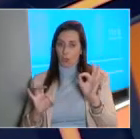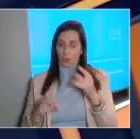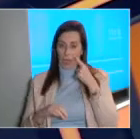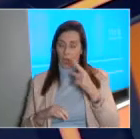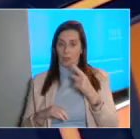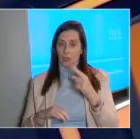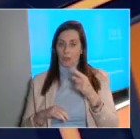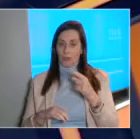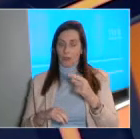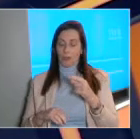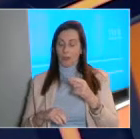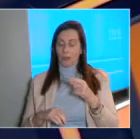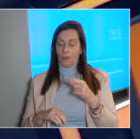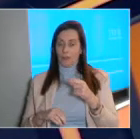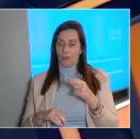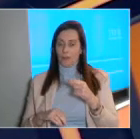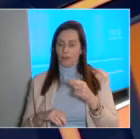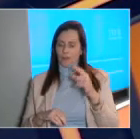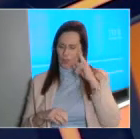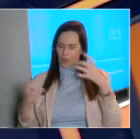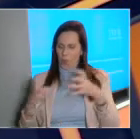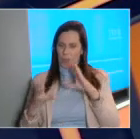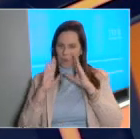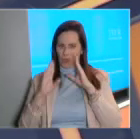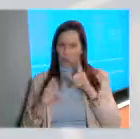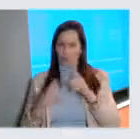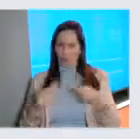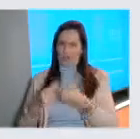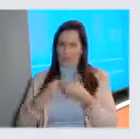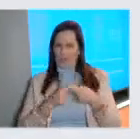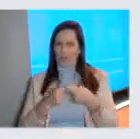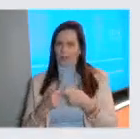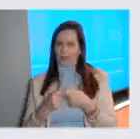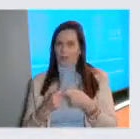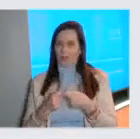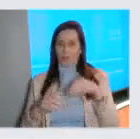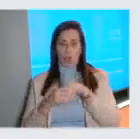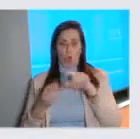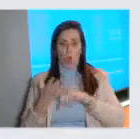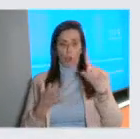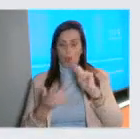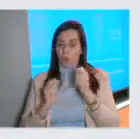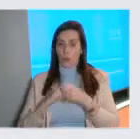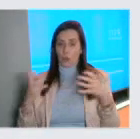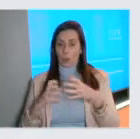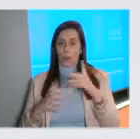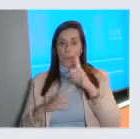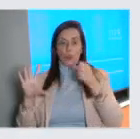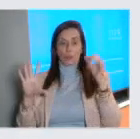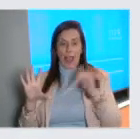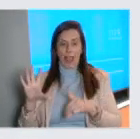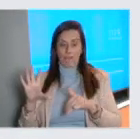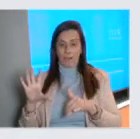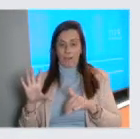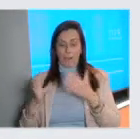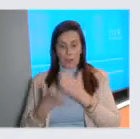נראה לך שקבוצה בפייסבוק, קבוצה בפייסבוק שמתאגדת בתוך חודש והופכת להיות קבוצה של 160 איש,